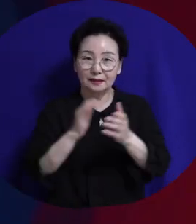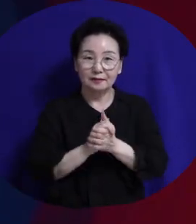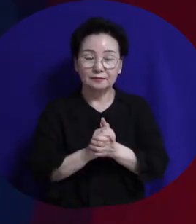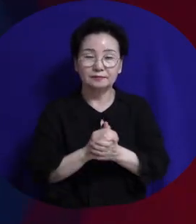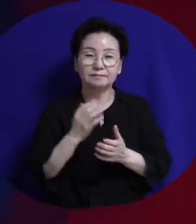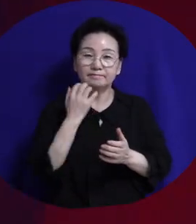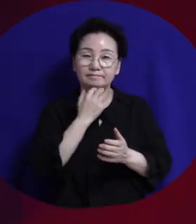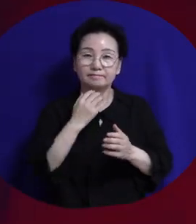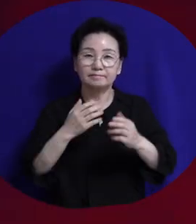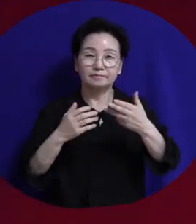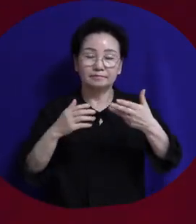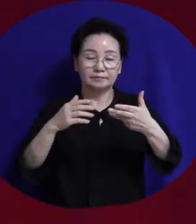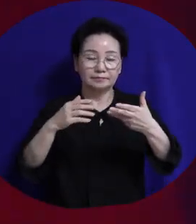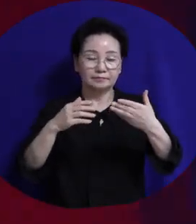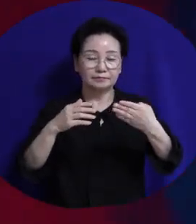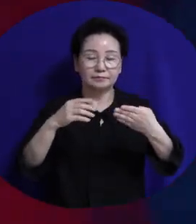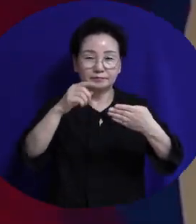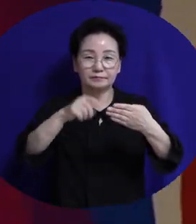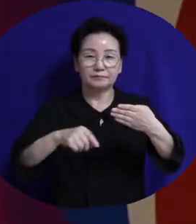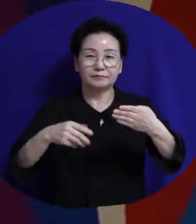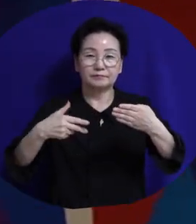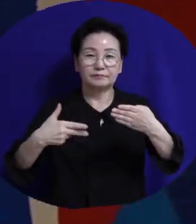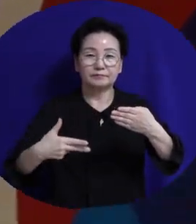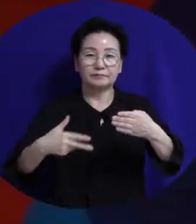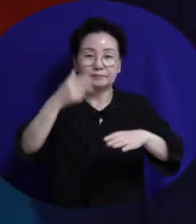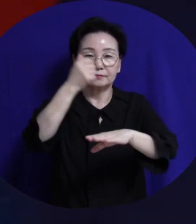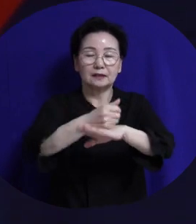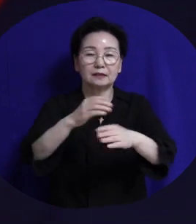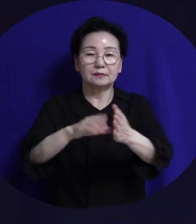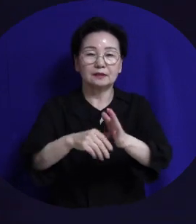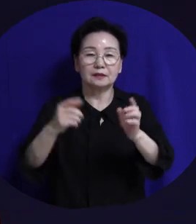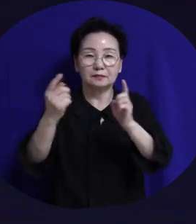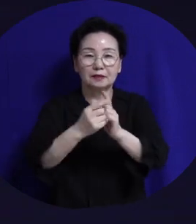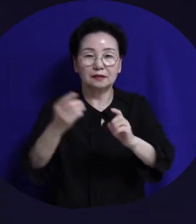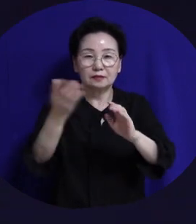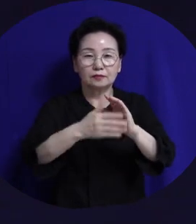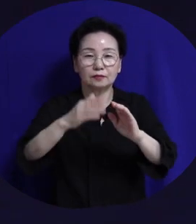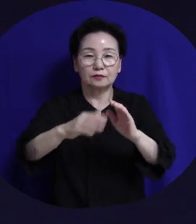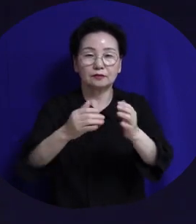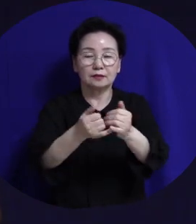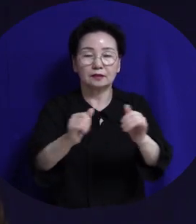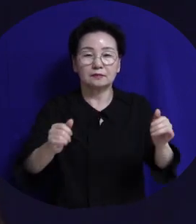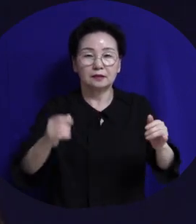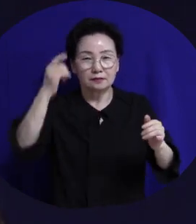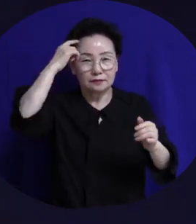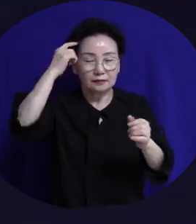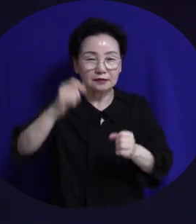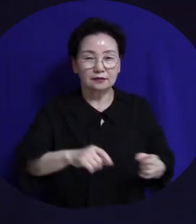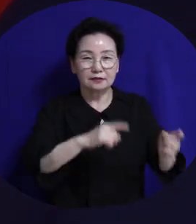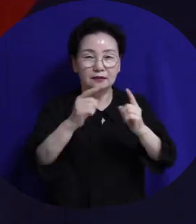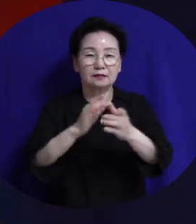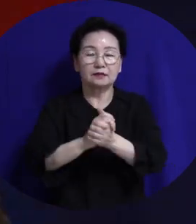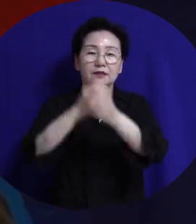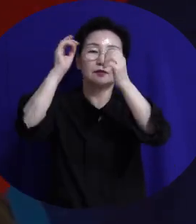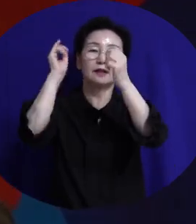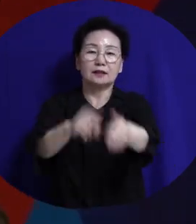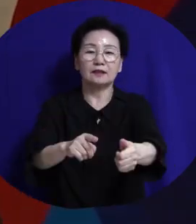베드로전서 4장 7절에 말세를 만난 성도들아 정신을 차려서